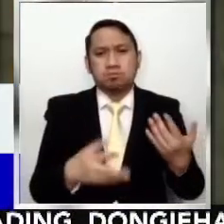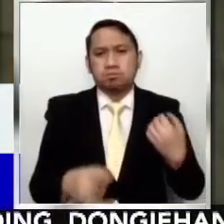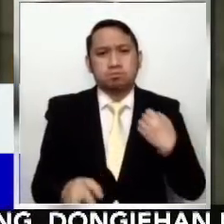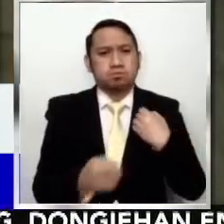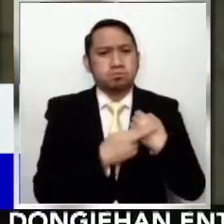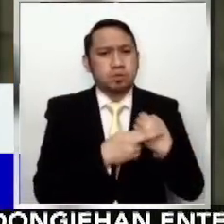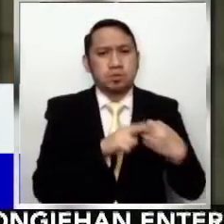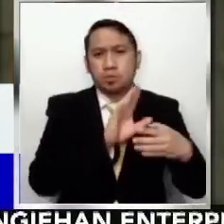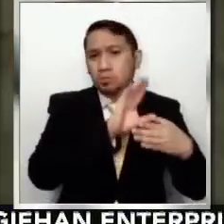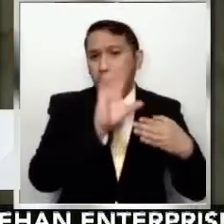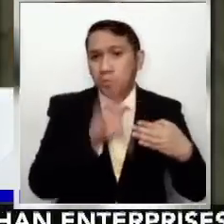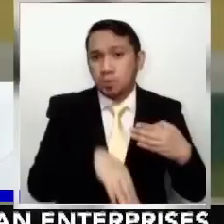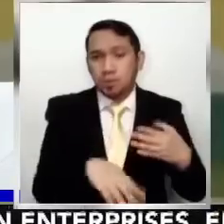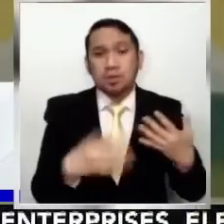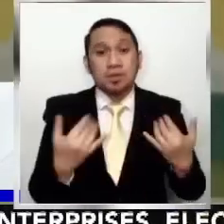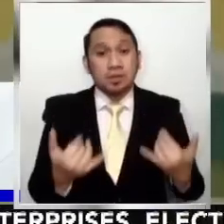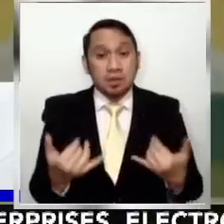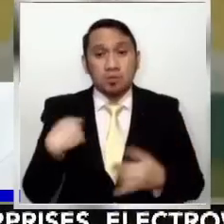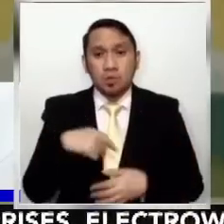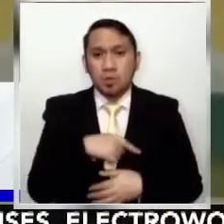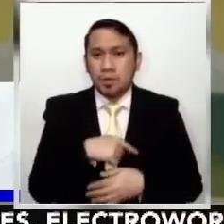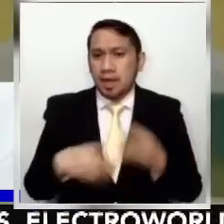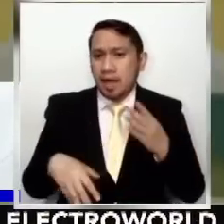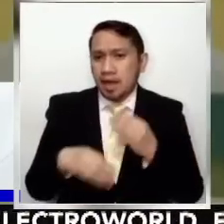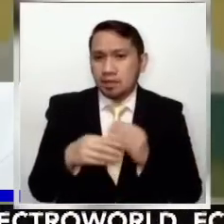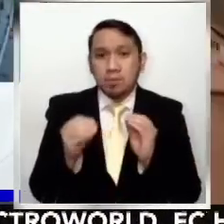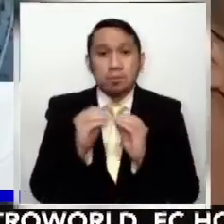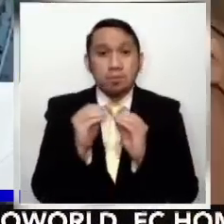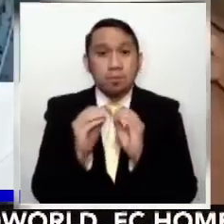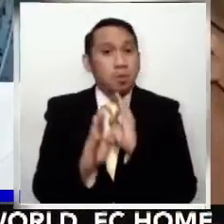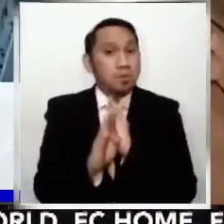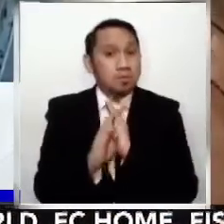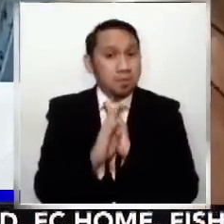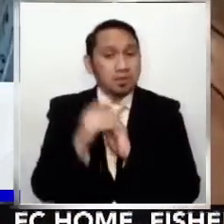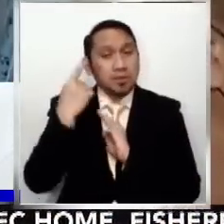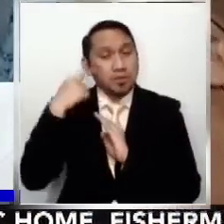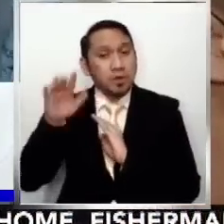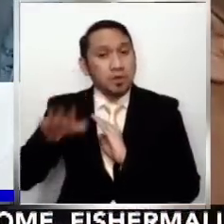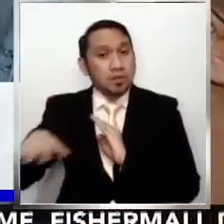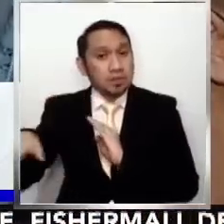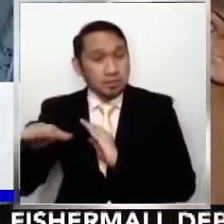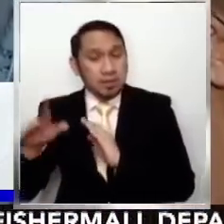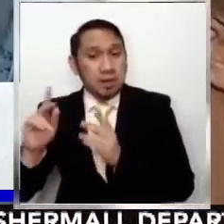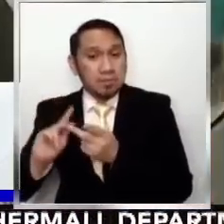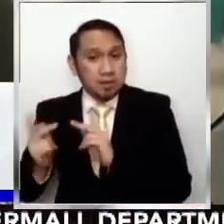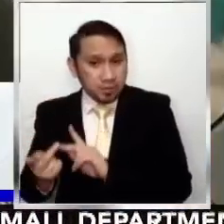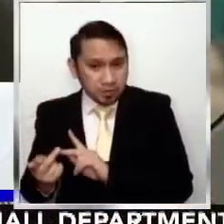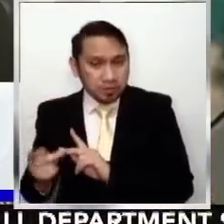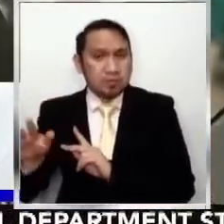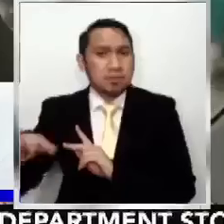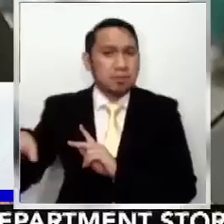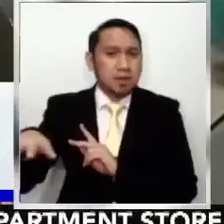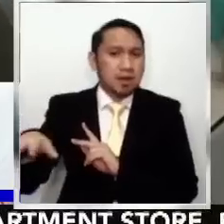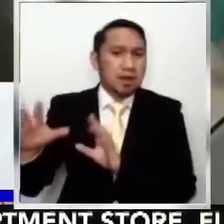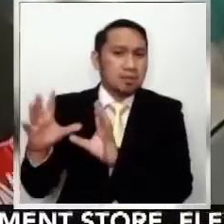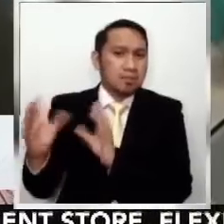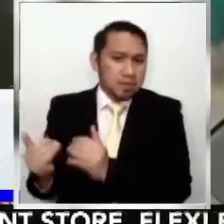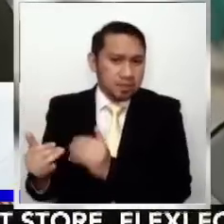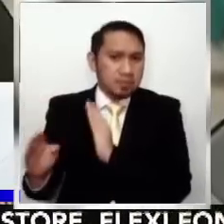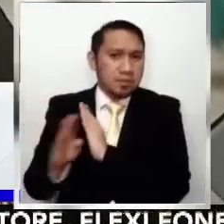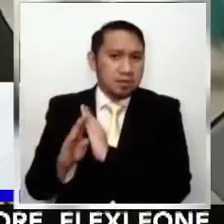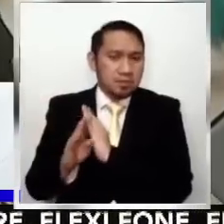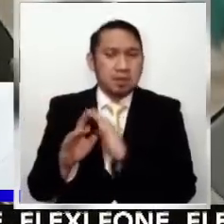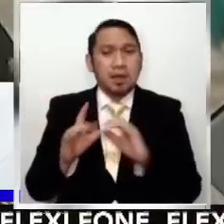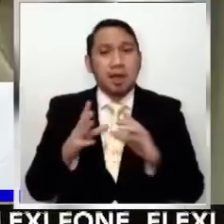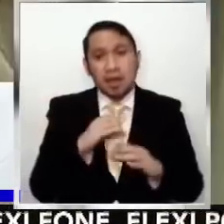ngayon, humihingi na tayo ng mga additional units sa ating mga partner operators. And then consequently, hinihinga naman natin yan ng mga special permits with